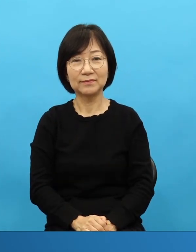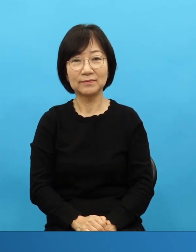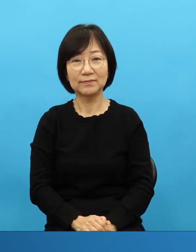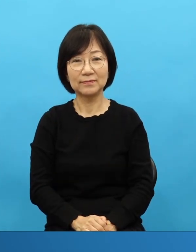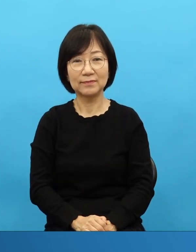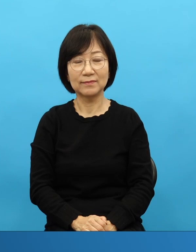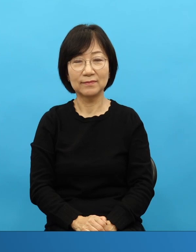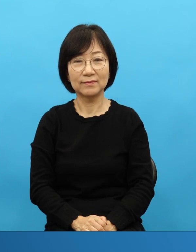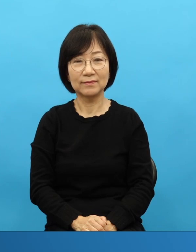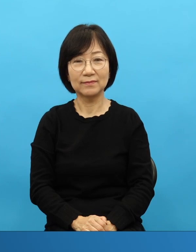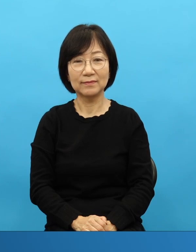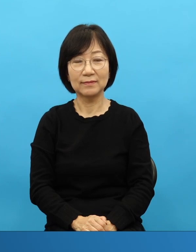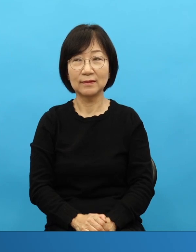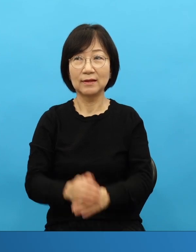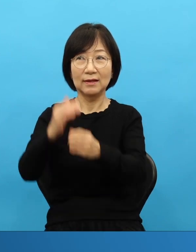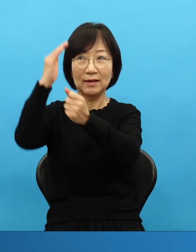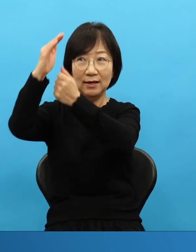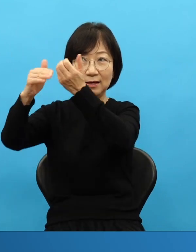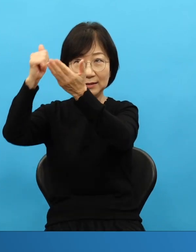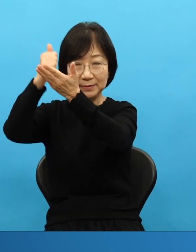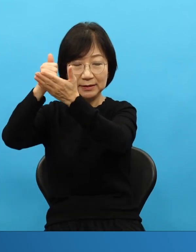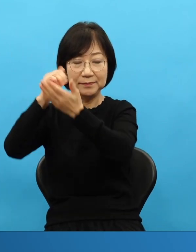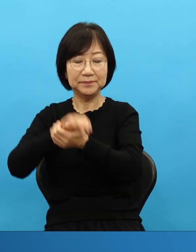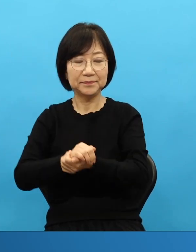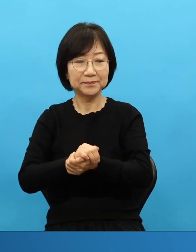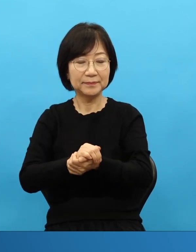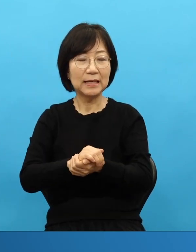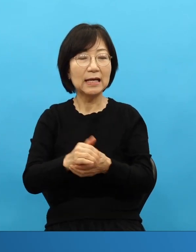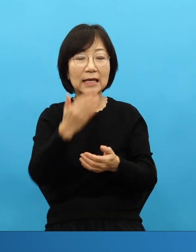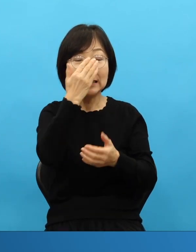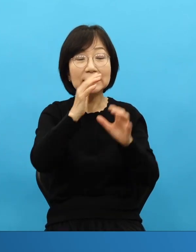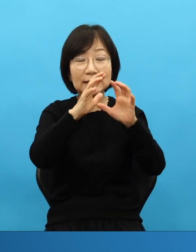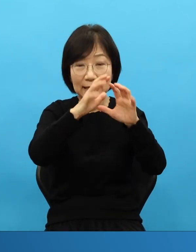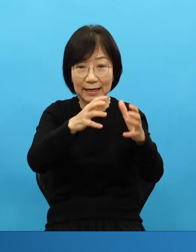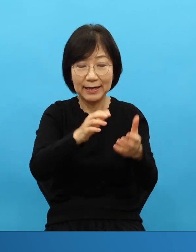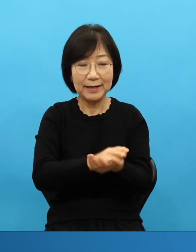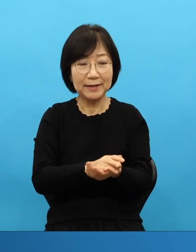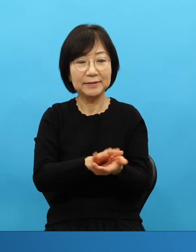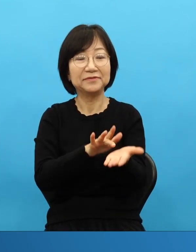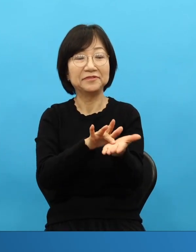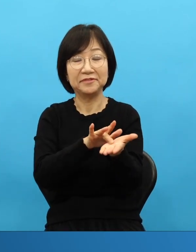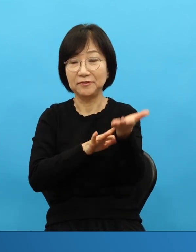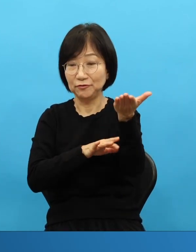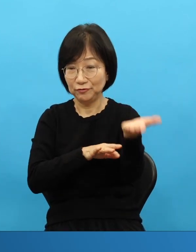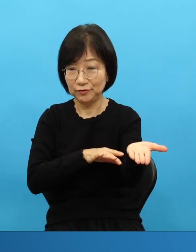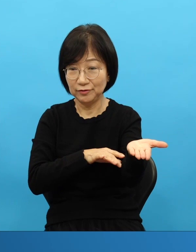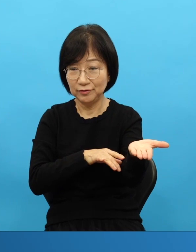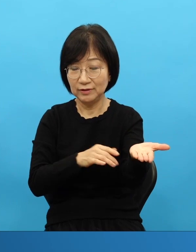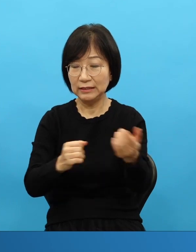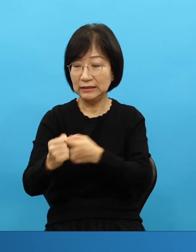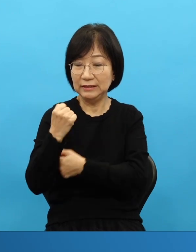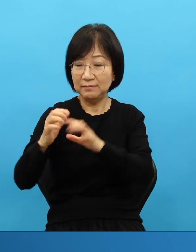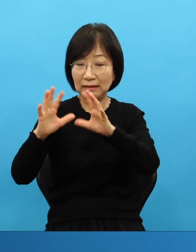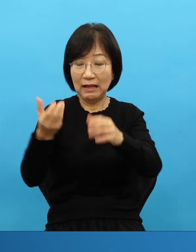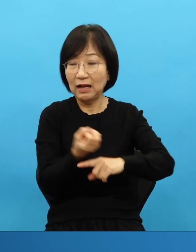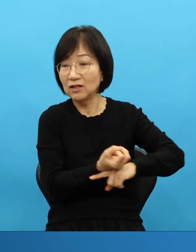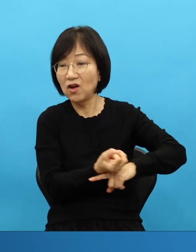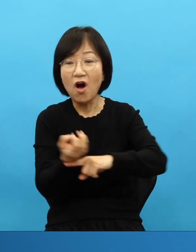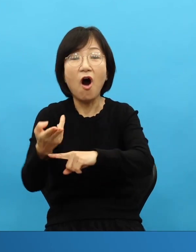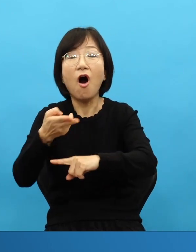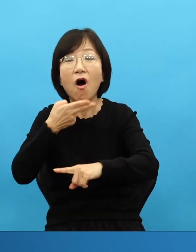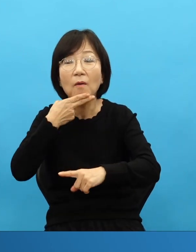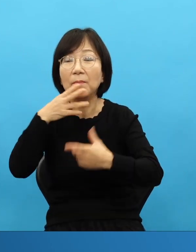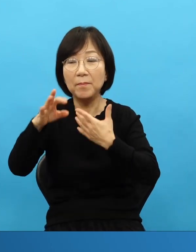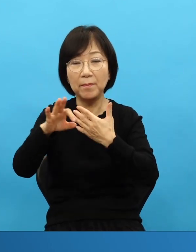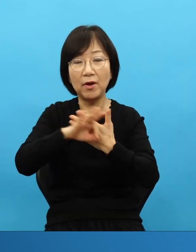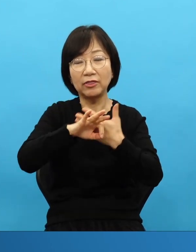전달하지 않으면 죽어요. The medicine to block disaster and darkness was given to Israel, but if they do not give it to the powerful nations, they all will